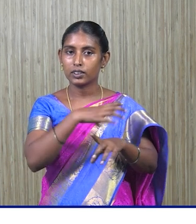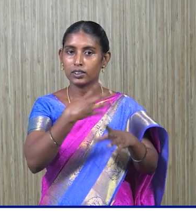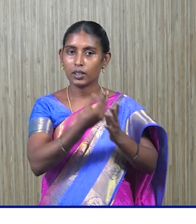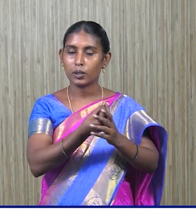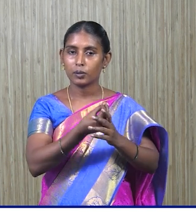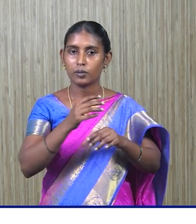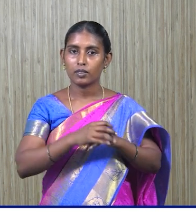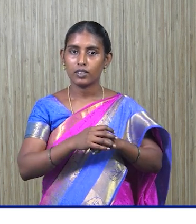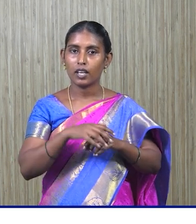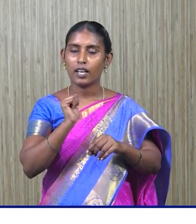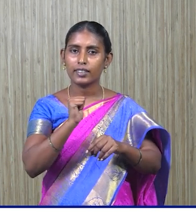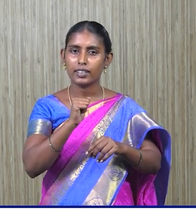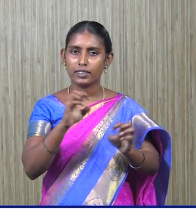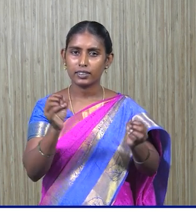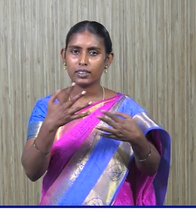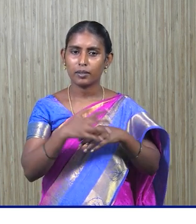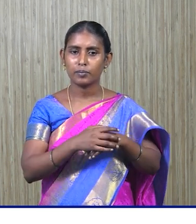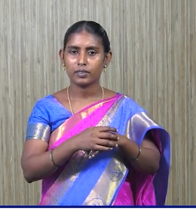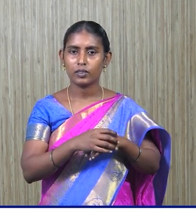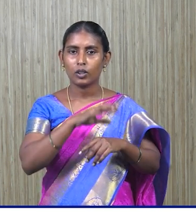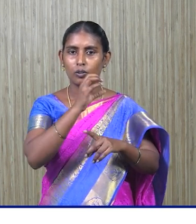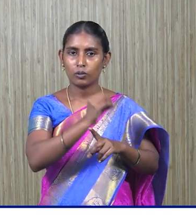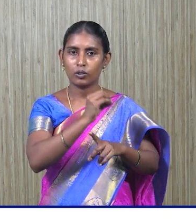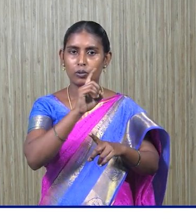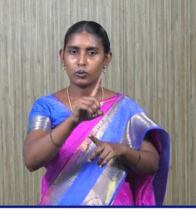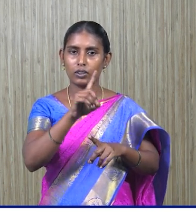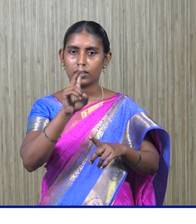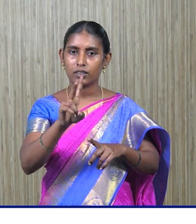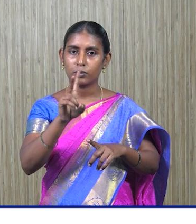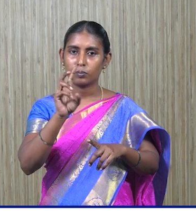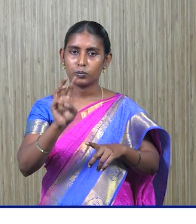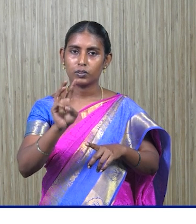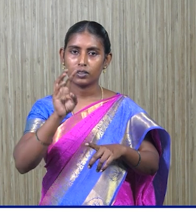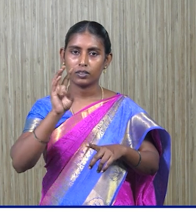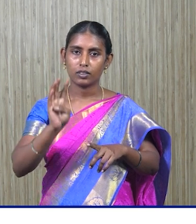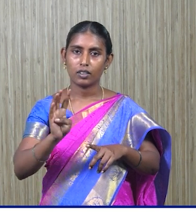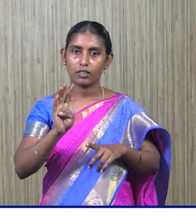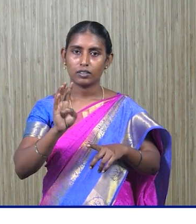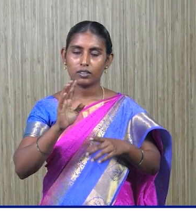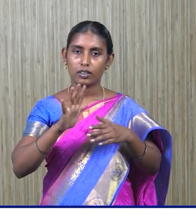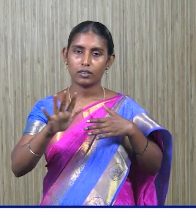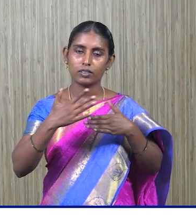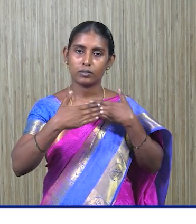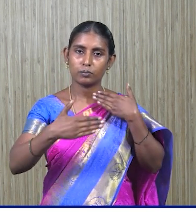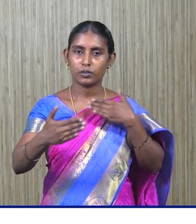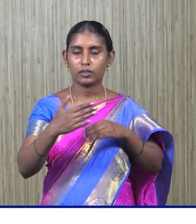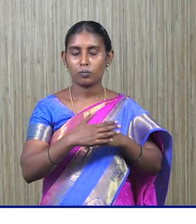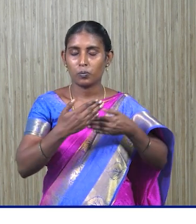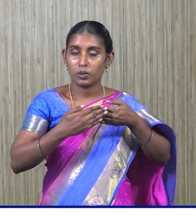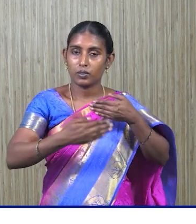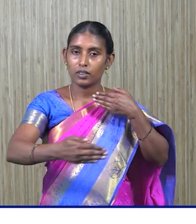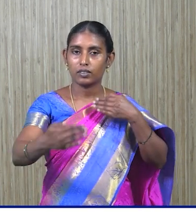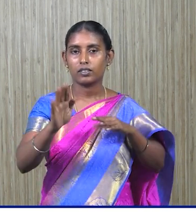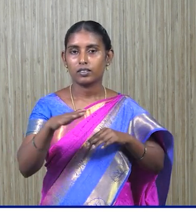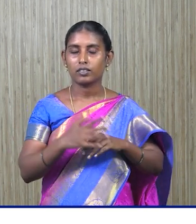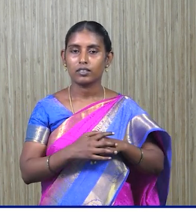அப்போ எண்கள் எதிலிருந்து ஆரம்பிக்கப்படுகின்றது? ஜீரோ, ஒன்று, இரண்டு, மூன்று, நான்கு, ஐந்து என்று முடிவில்லாமல்